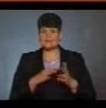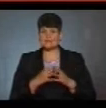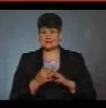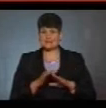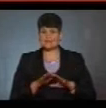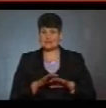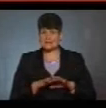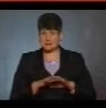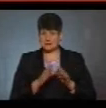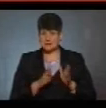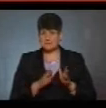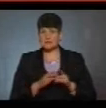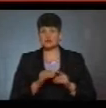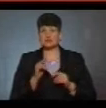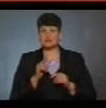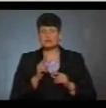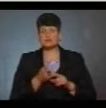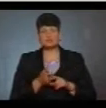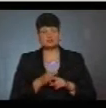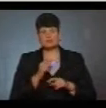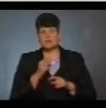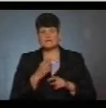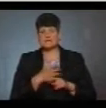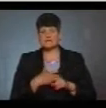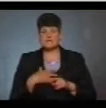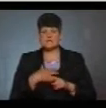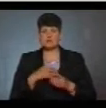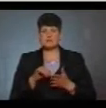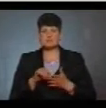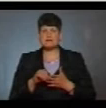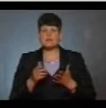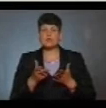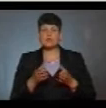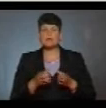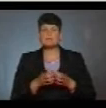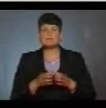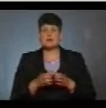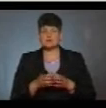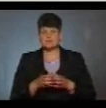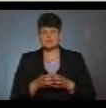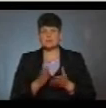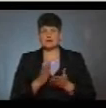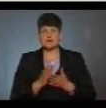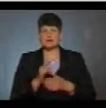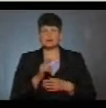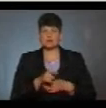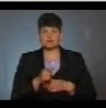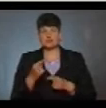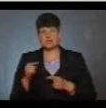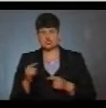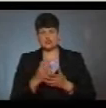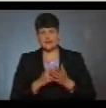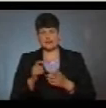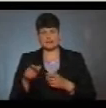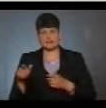над міським, то для них надзвичайно важливо, представником якої партії є той чи інший